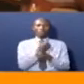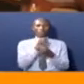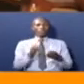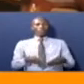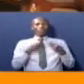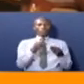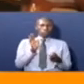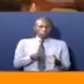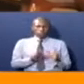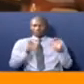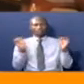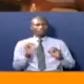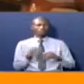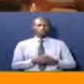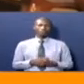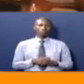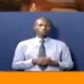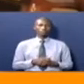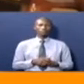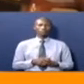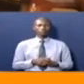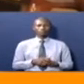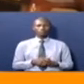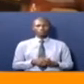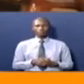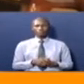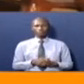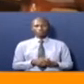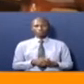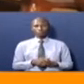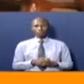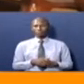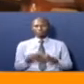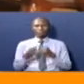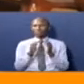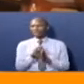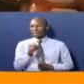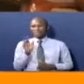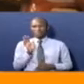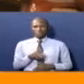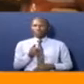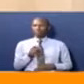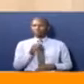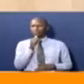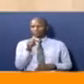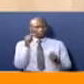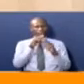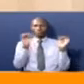women reps. You know why I'm saying that? Because they are competing against other women. That is not our target.